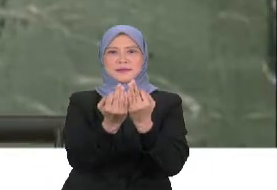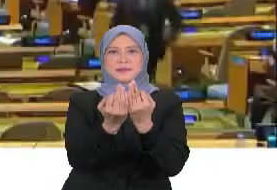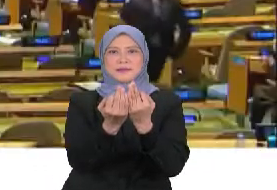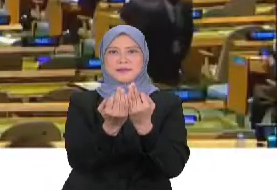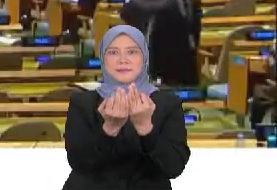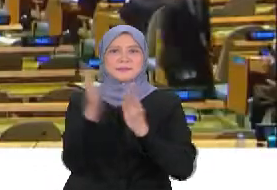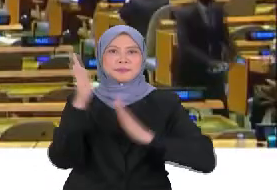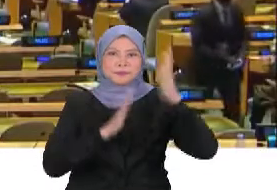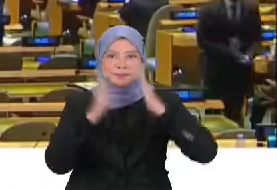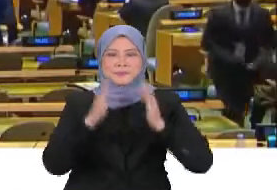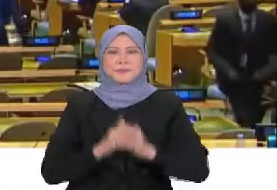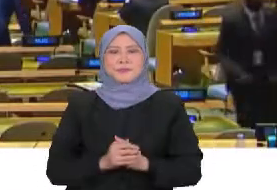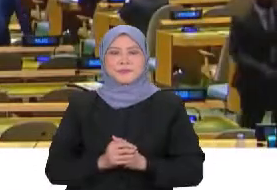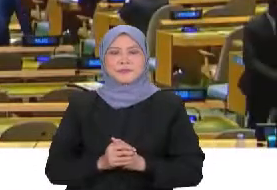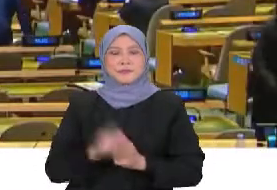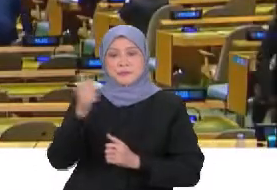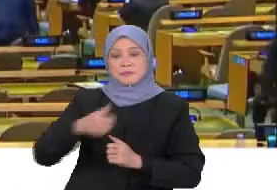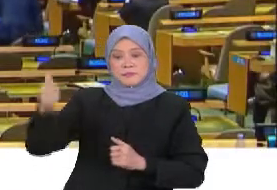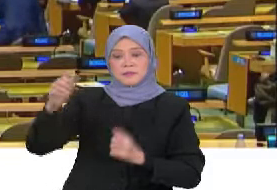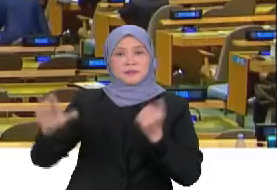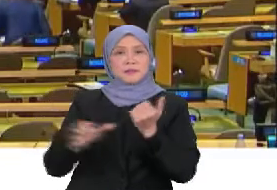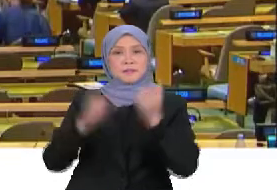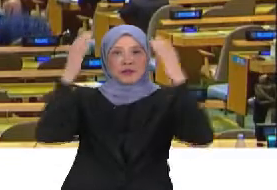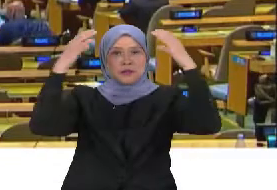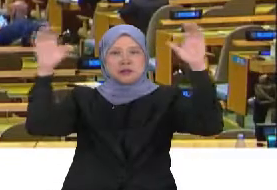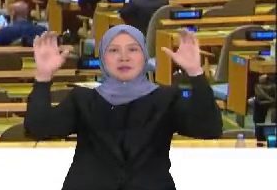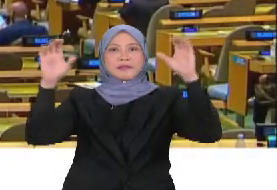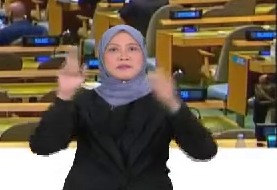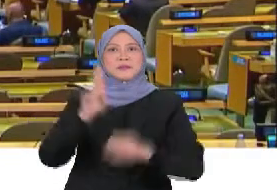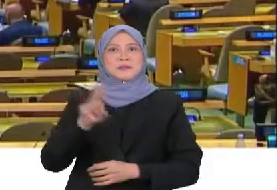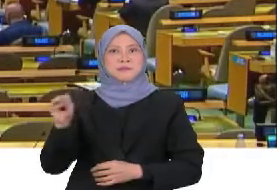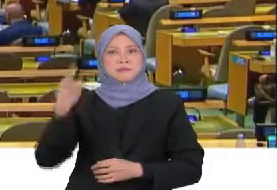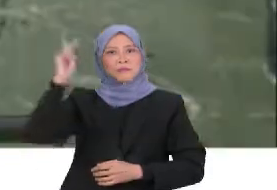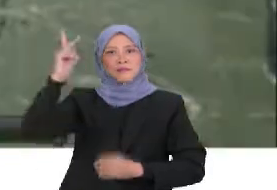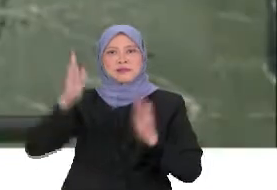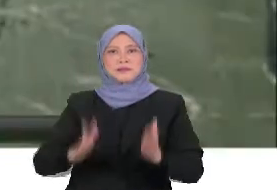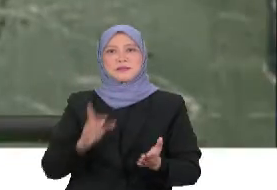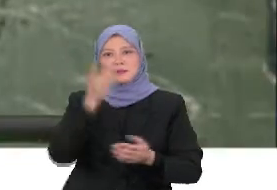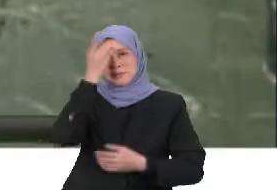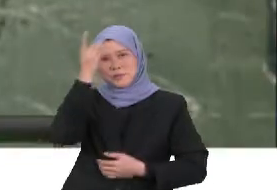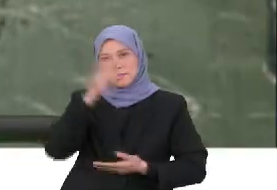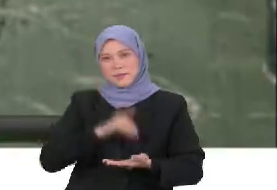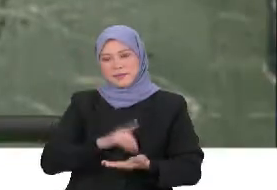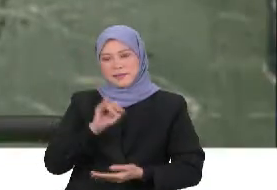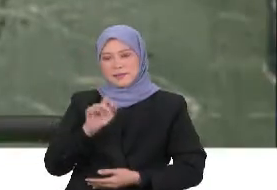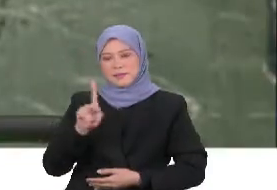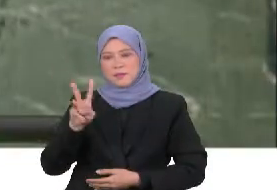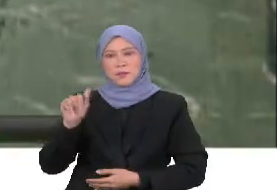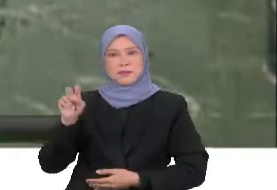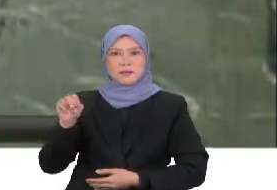dunia. Menurut Naib Chancellor Universiti Kebangsaan Malaysia, Profesor Dato' Dr. Mohd Ekwan